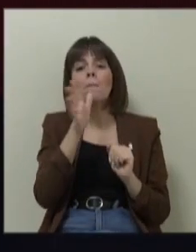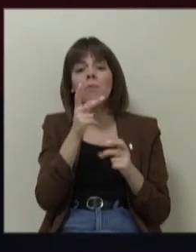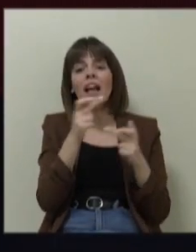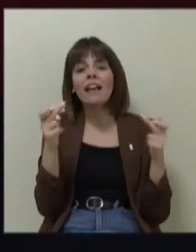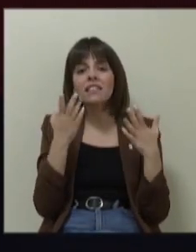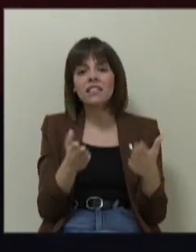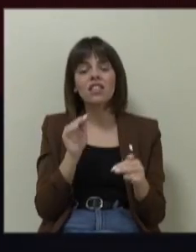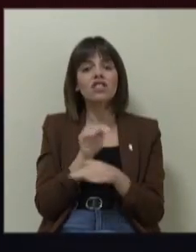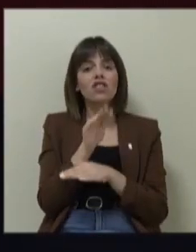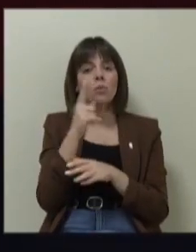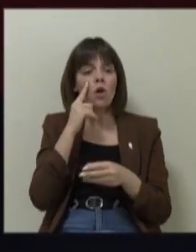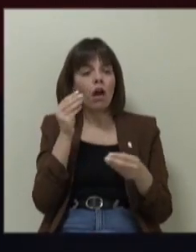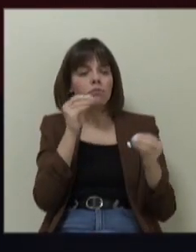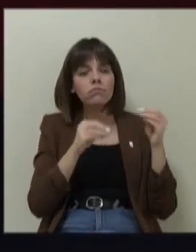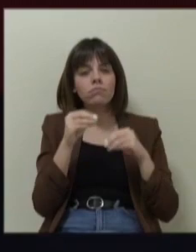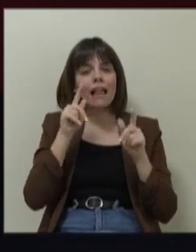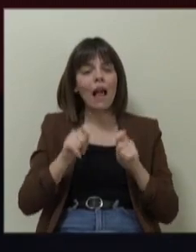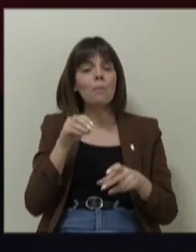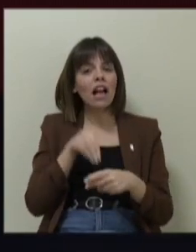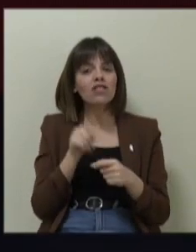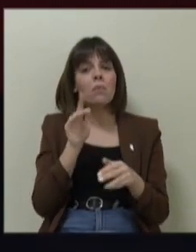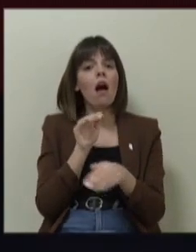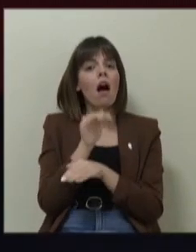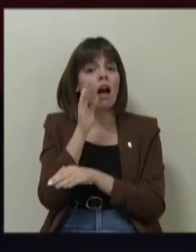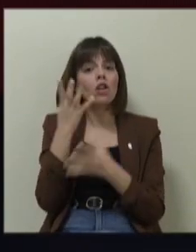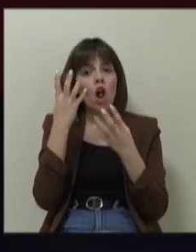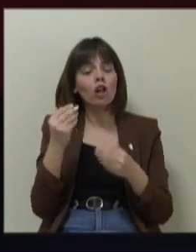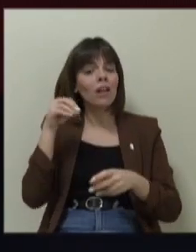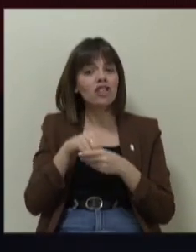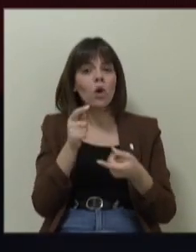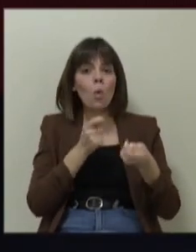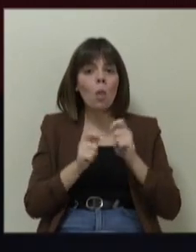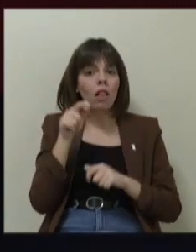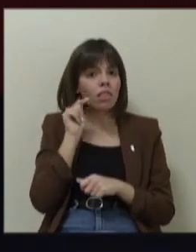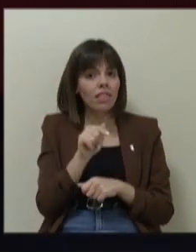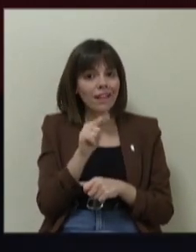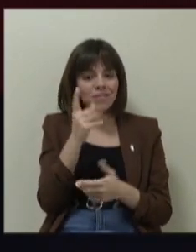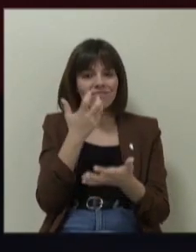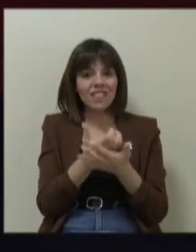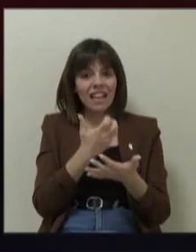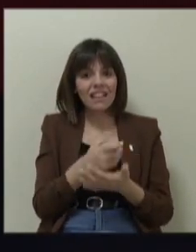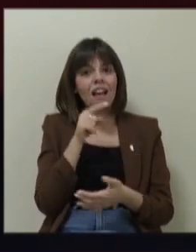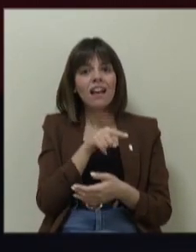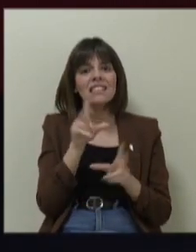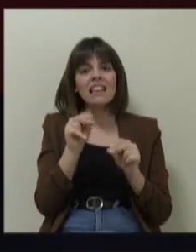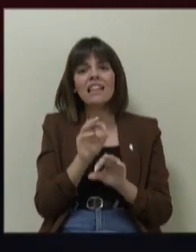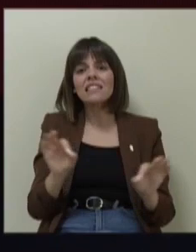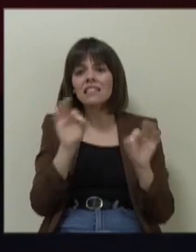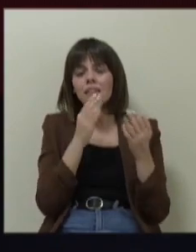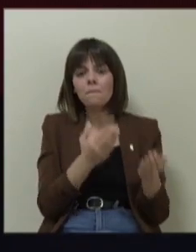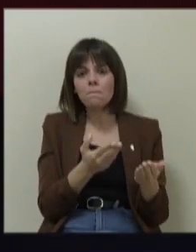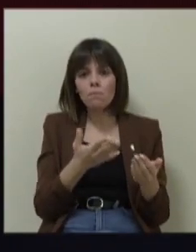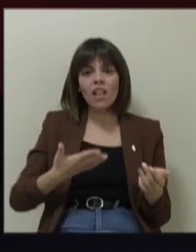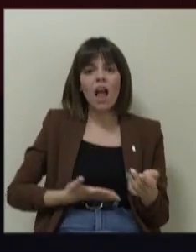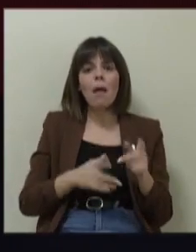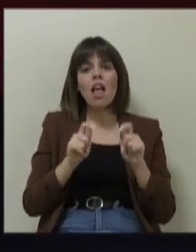eksik. Yaşamı tasarlamak için, bir hayat oluşturmak için kullandığımız veriler, elementler yetersiz.